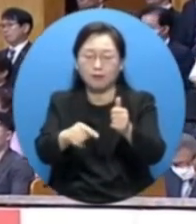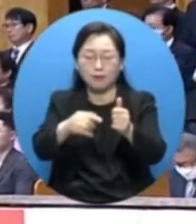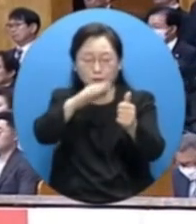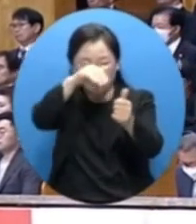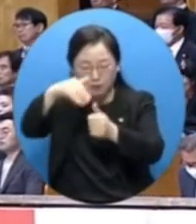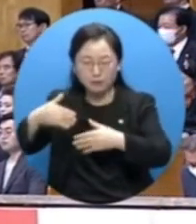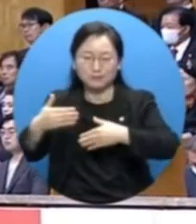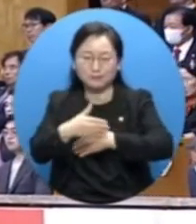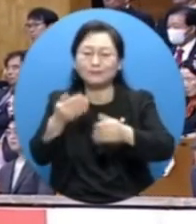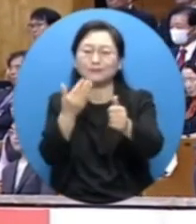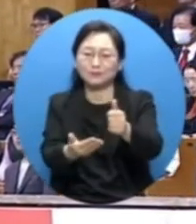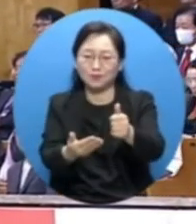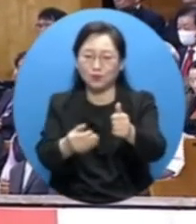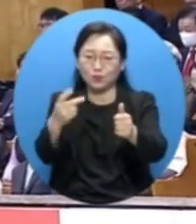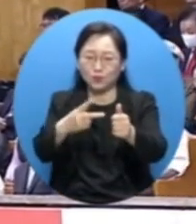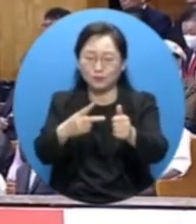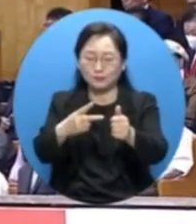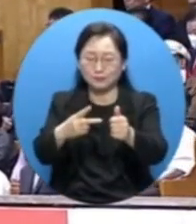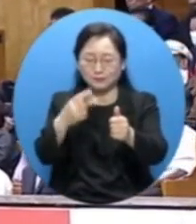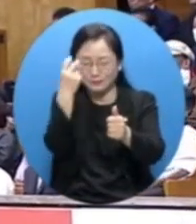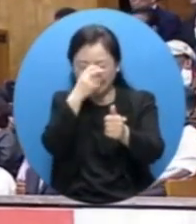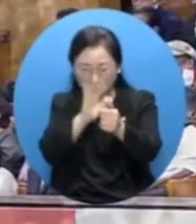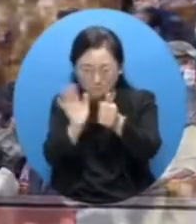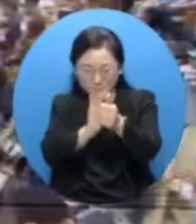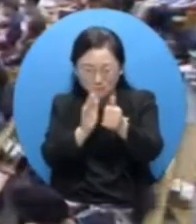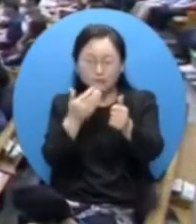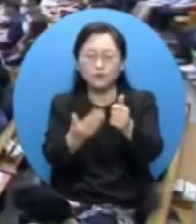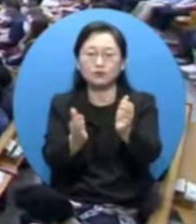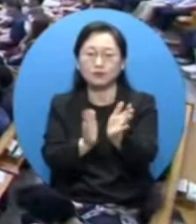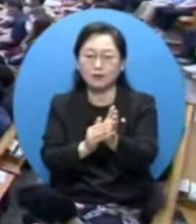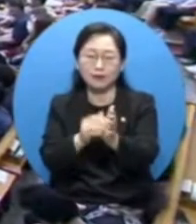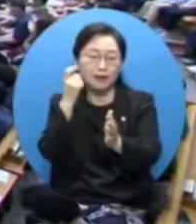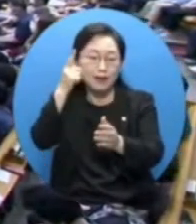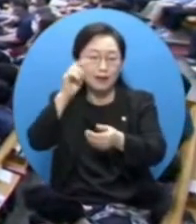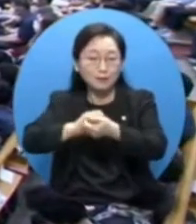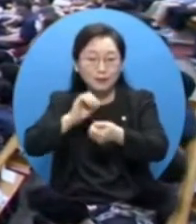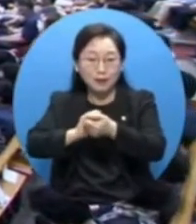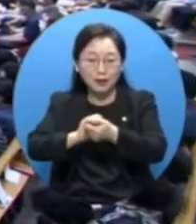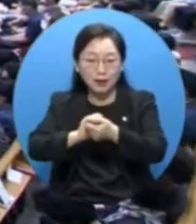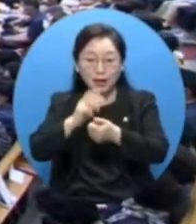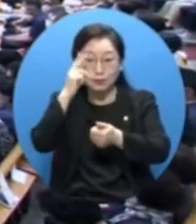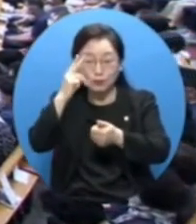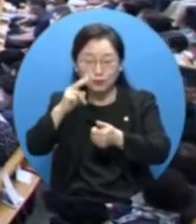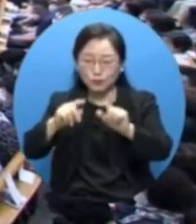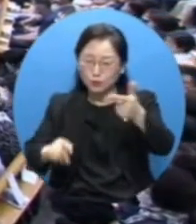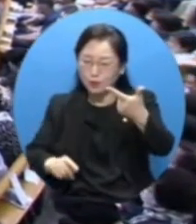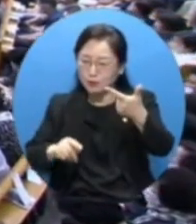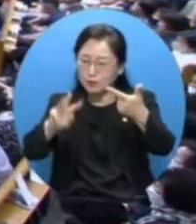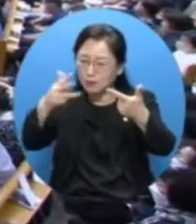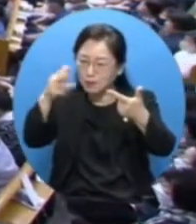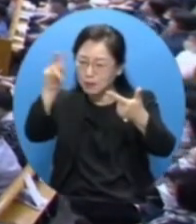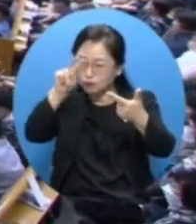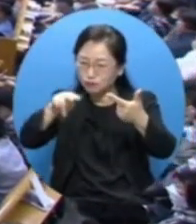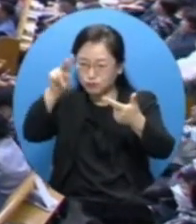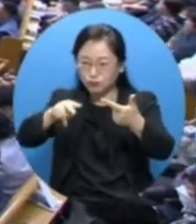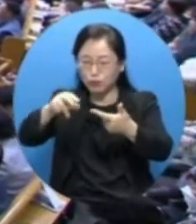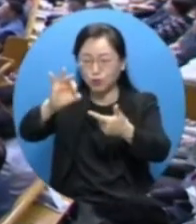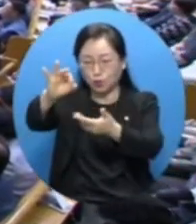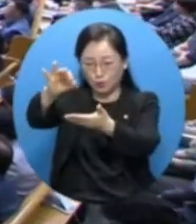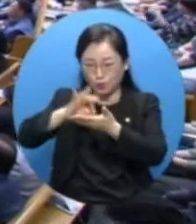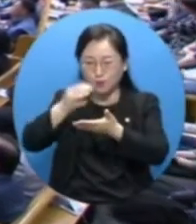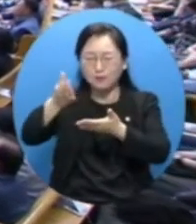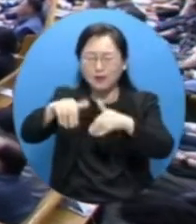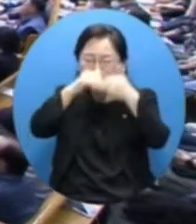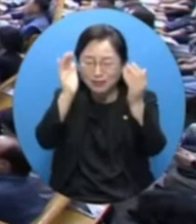목욕시키고 그들을 밥을 먹여주고 돌보아 주었습니다. 매달 성교보험에서 600불에서 800불 정도 성교비를 보내줬는데 그